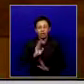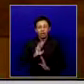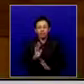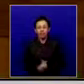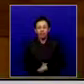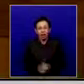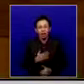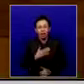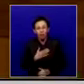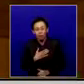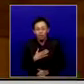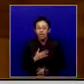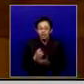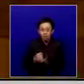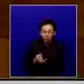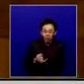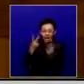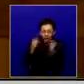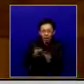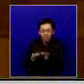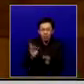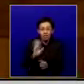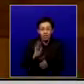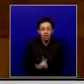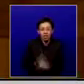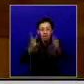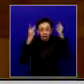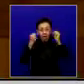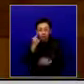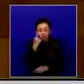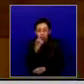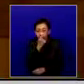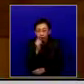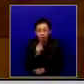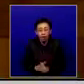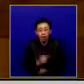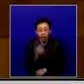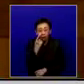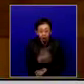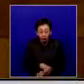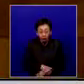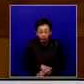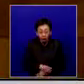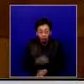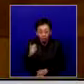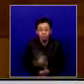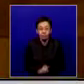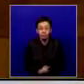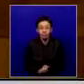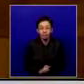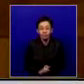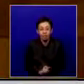ไม่ได้แก้ตัวแทนท่านนายกดูท่านนายกสิครับตาโหลไหมครับไอ้ความเครียดที่เ